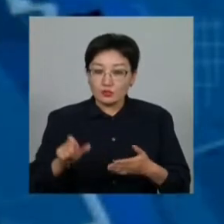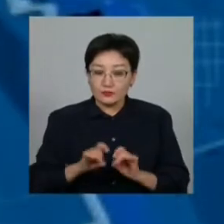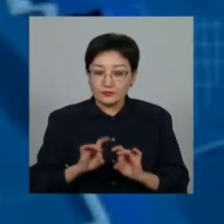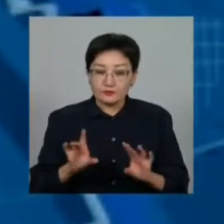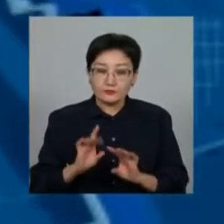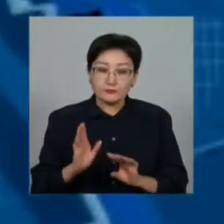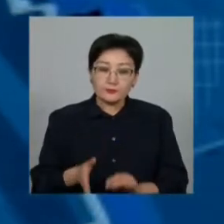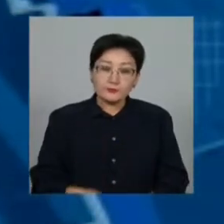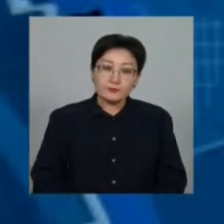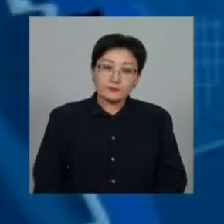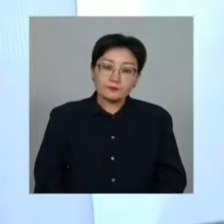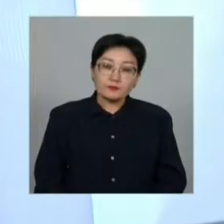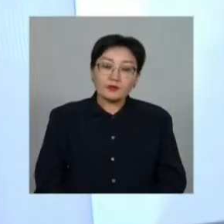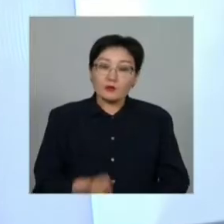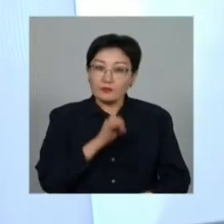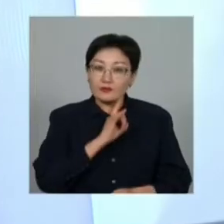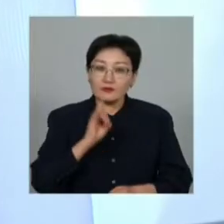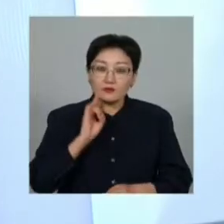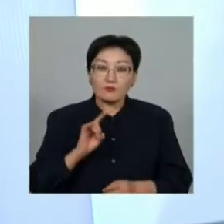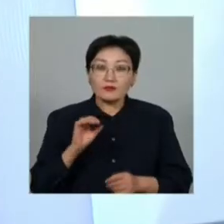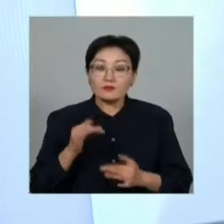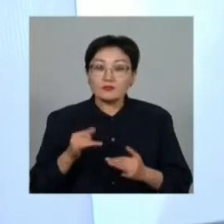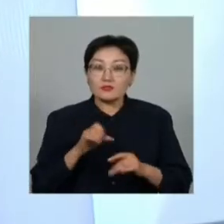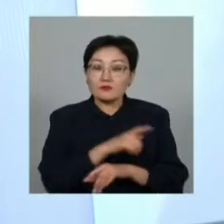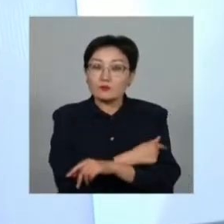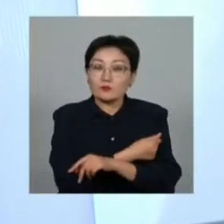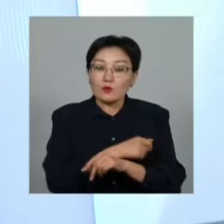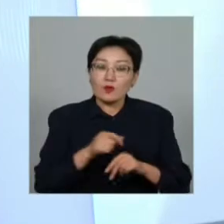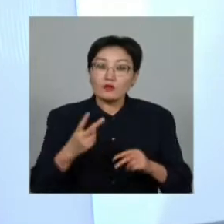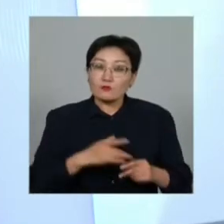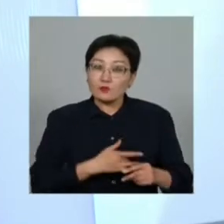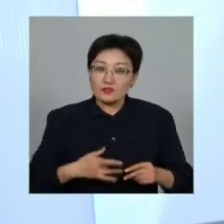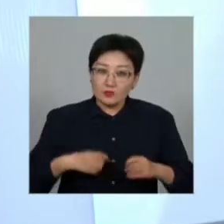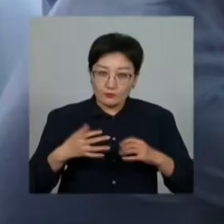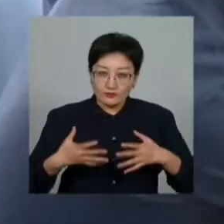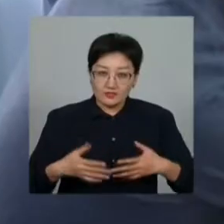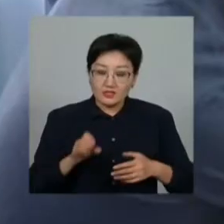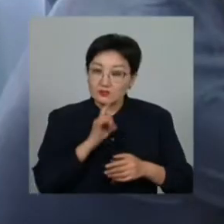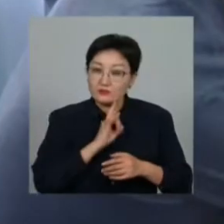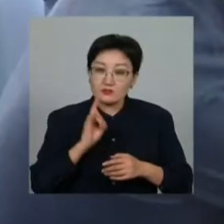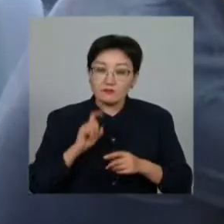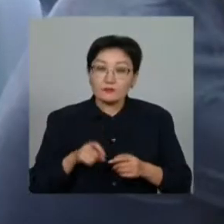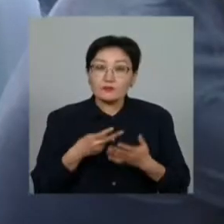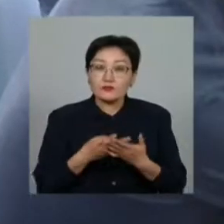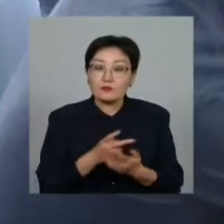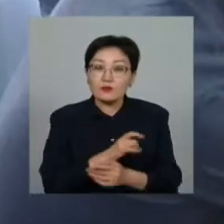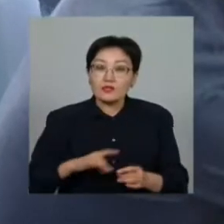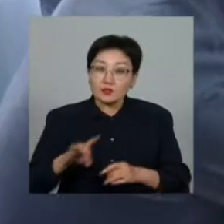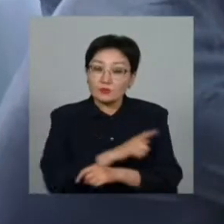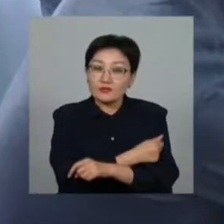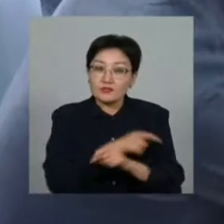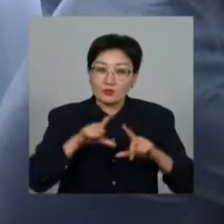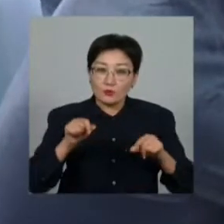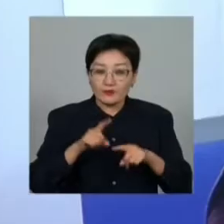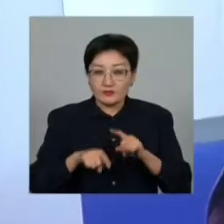продолжит матери павла при то люка врачи диагностировали двустороннюю пневмонию тогда женщину госпитализировали в район стационар